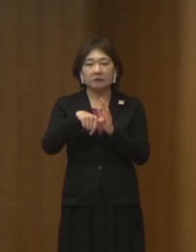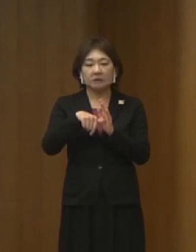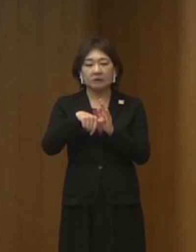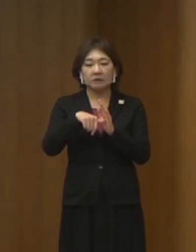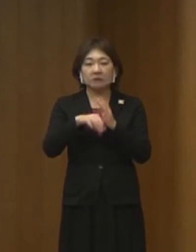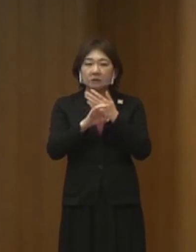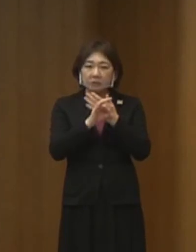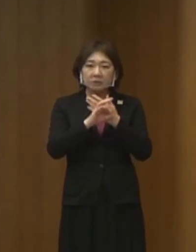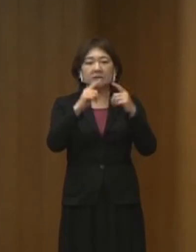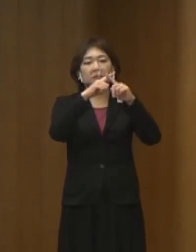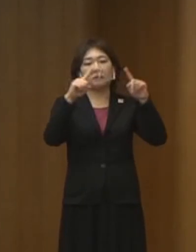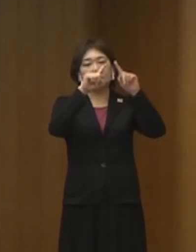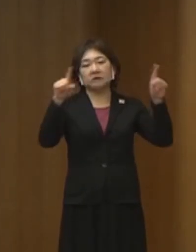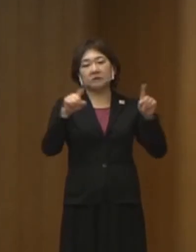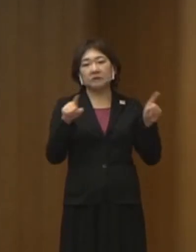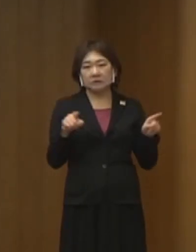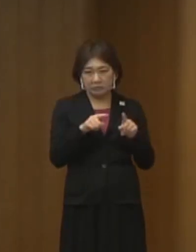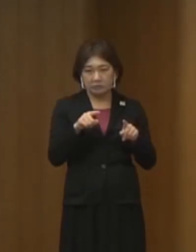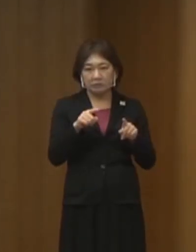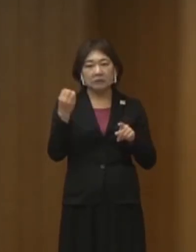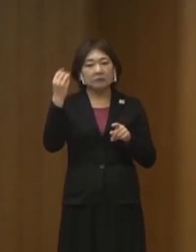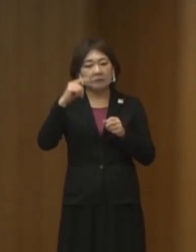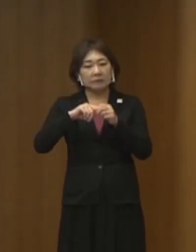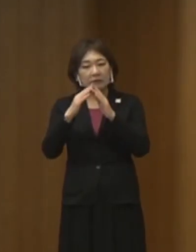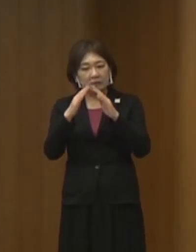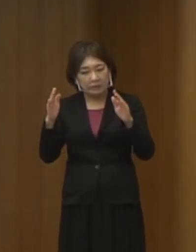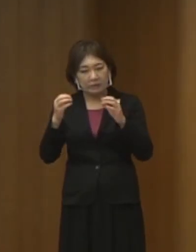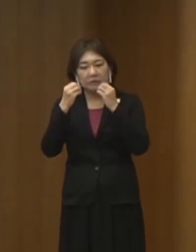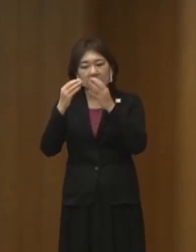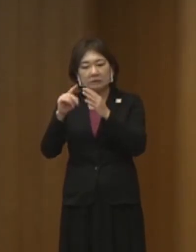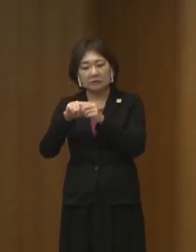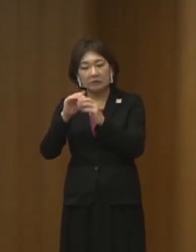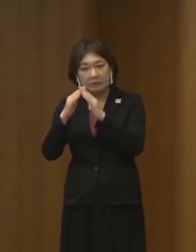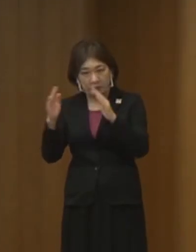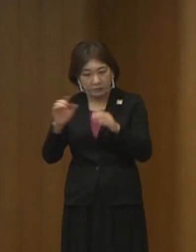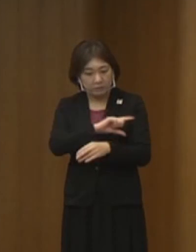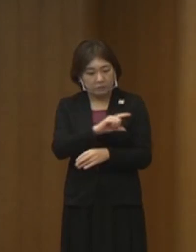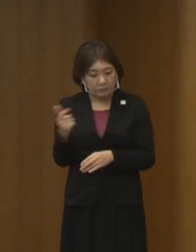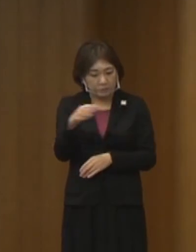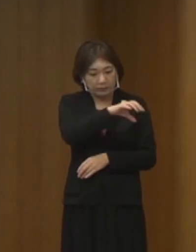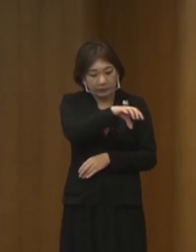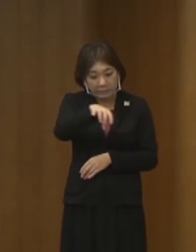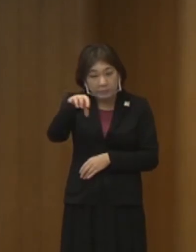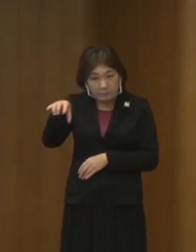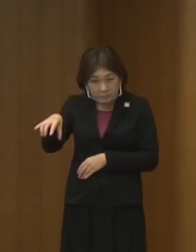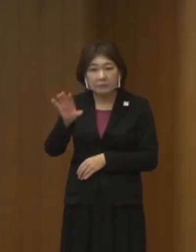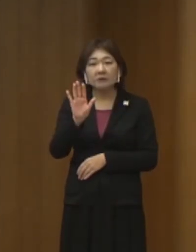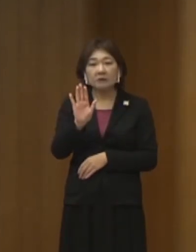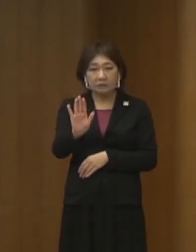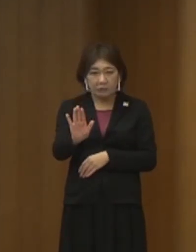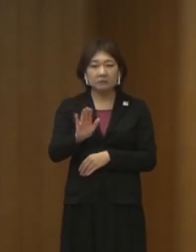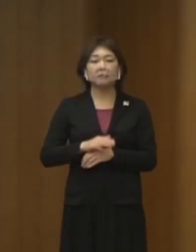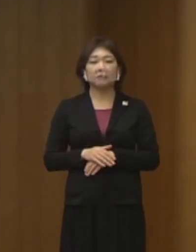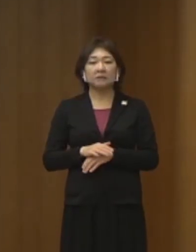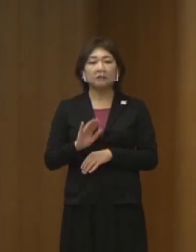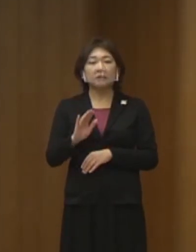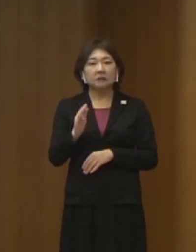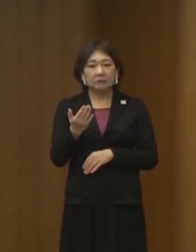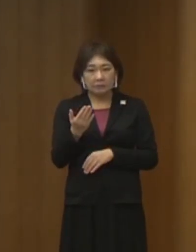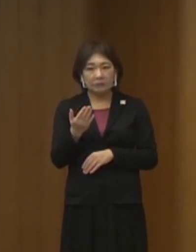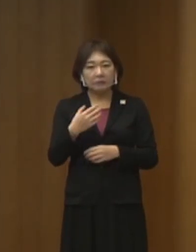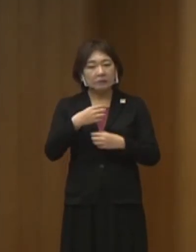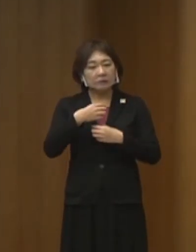ス、忘年会、新年会、まあ、様々な形でのそういった場面がありますけれども、感染リスクを回